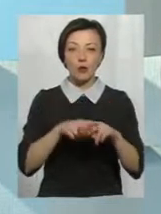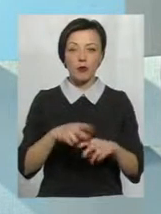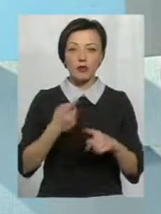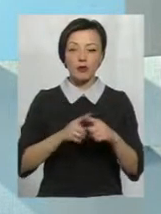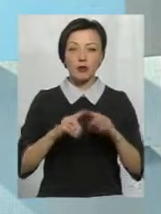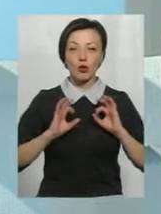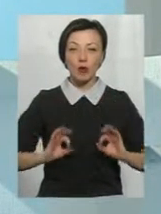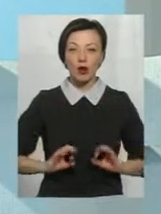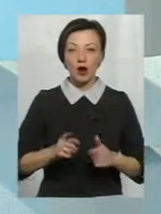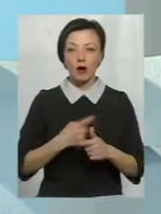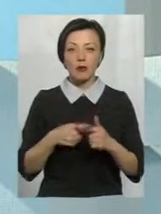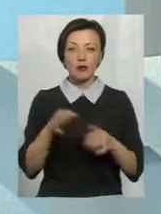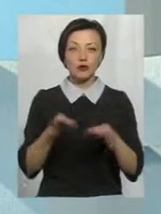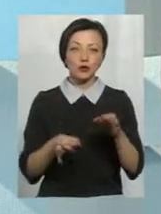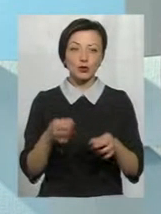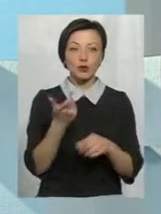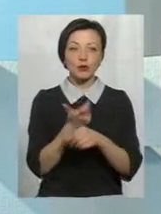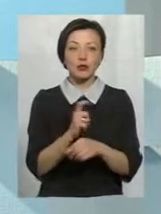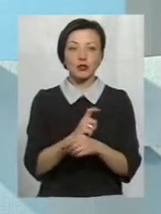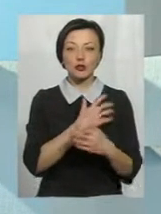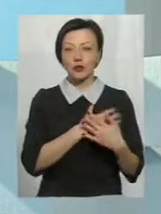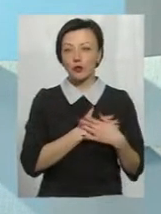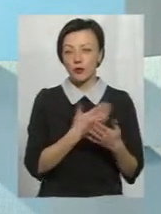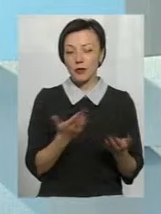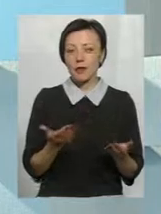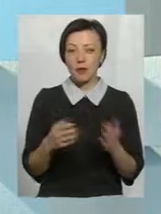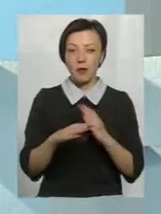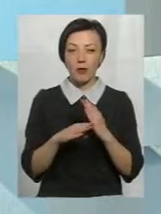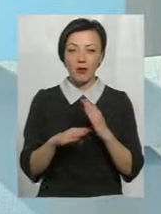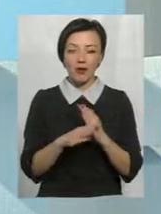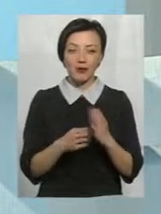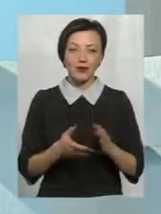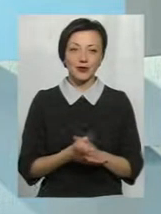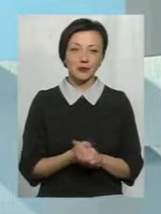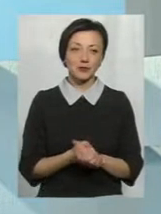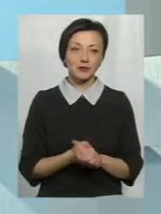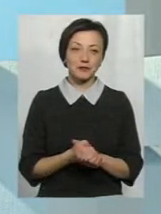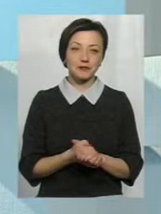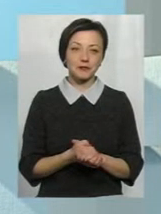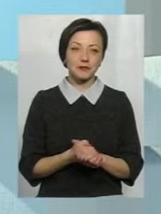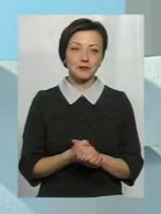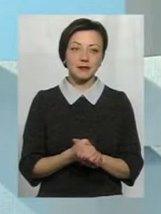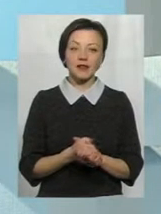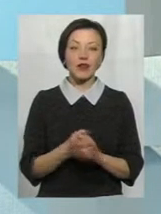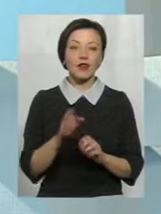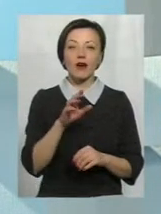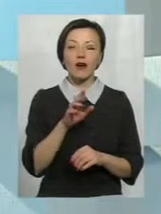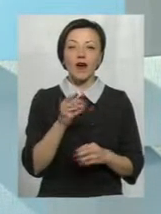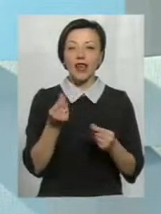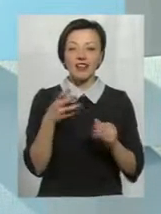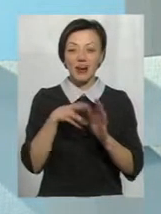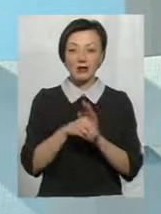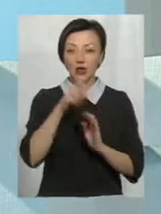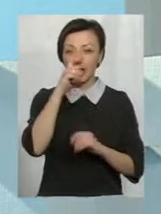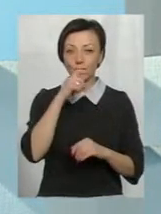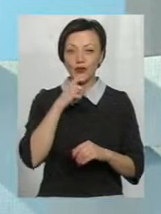прокурори або судді, тому ми їх трохи більше якось любимо, і вони нам допомагають. Інвестори не розуміють, чому, якщо